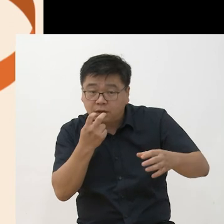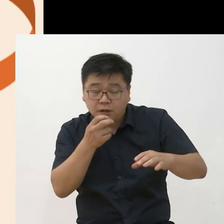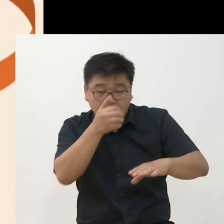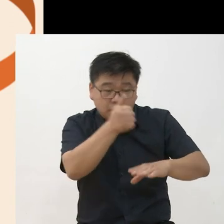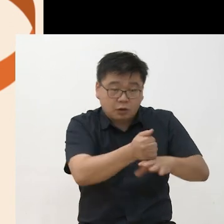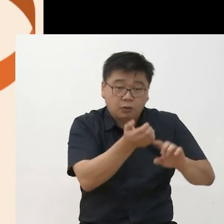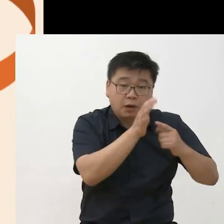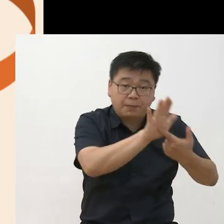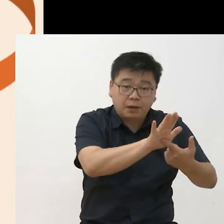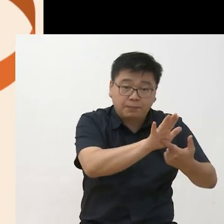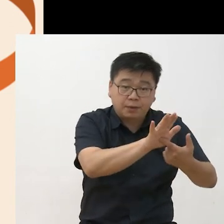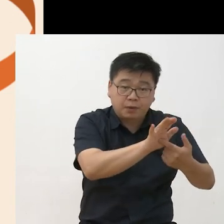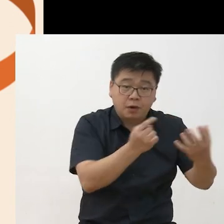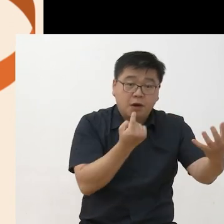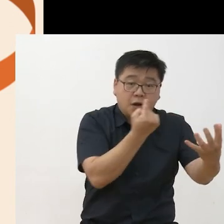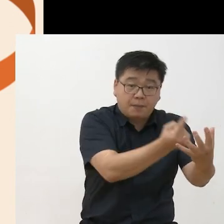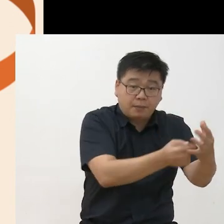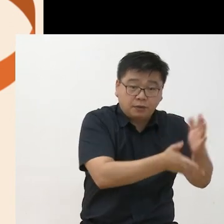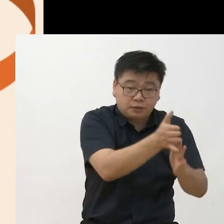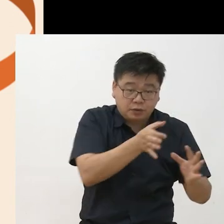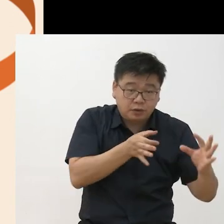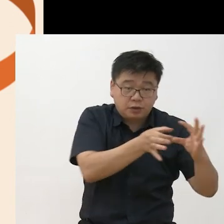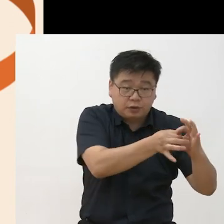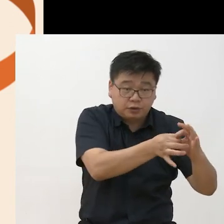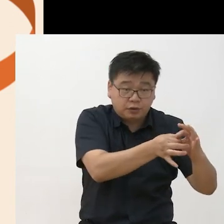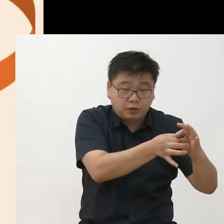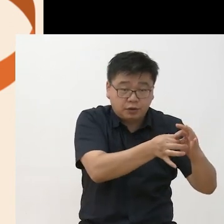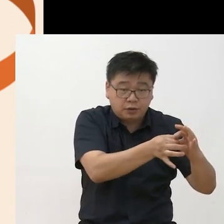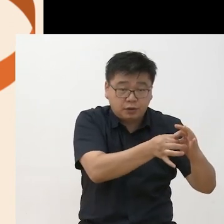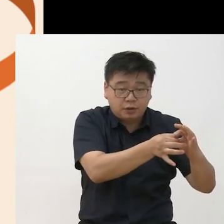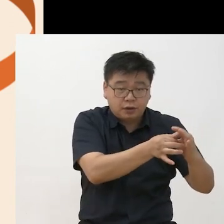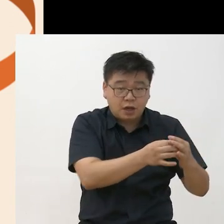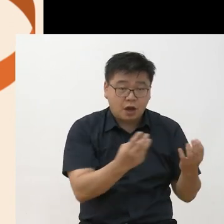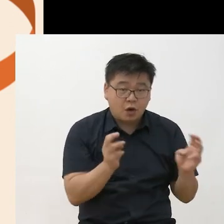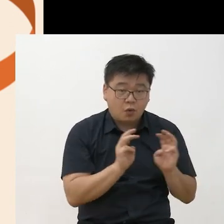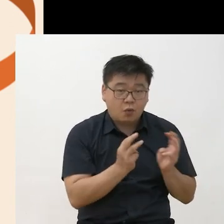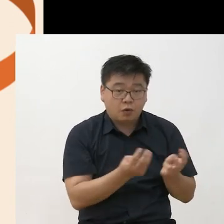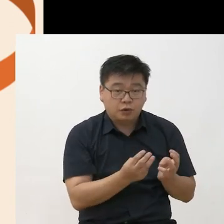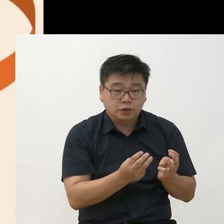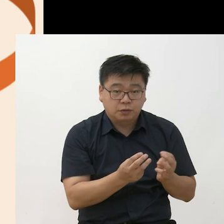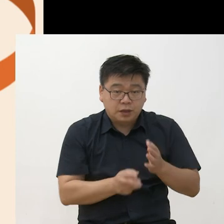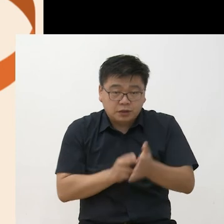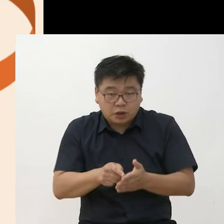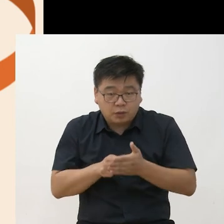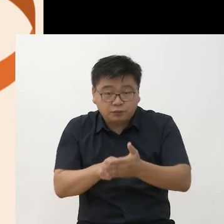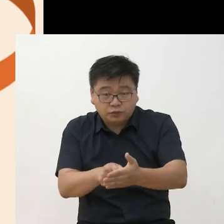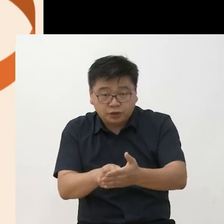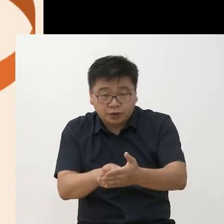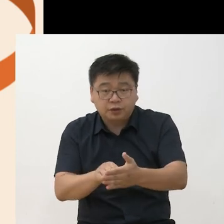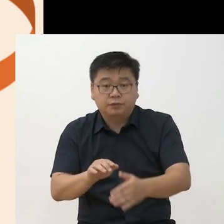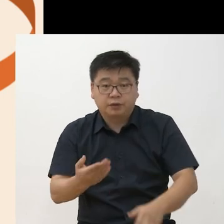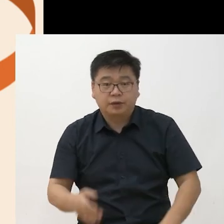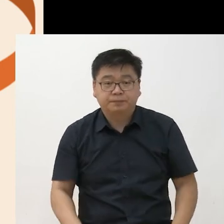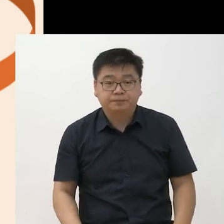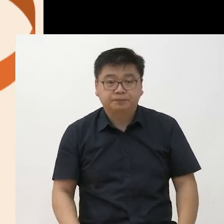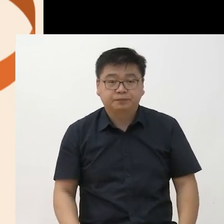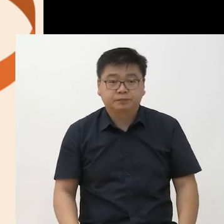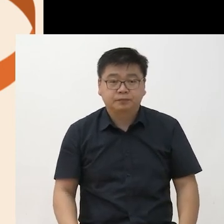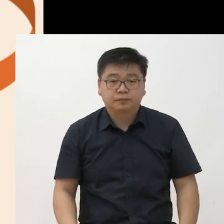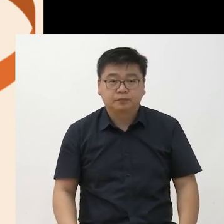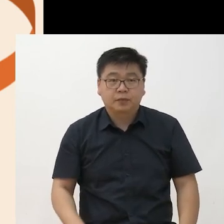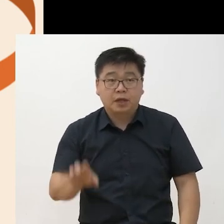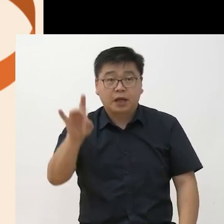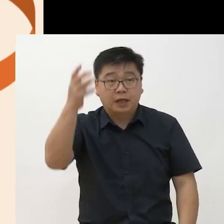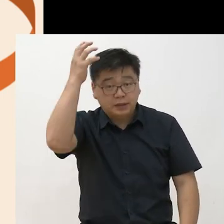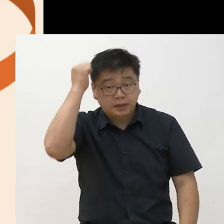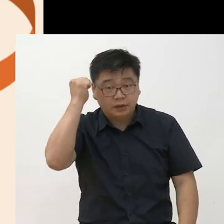발표, 방문 시설의 연결, 매칭, 워크숍, 사업 추진 절차로 진행하게 됩니다. 한 가지